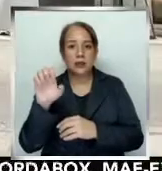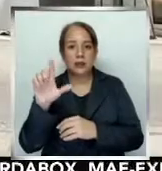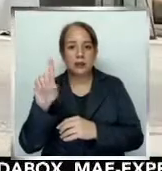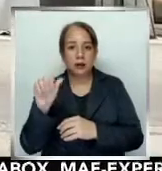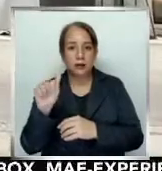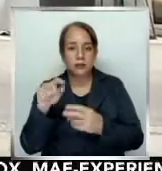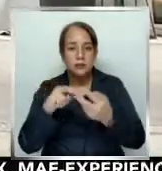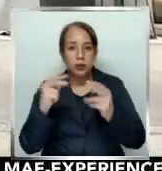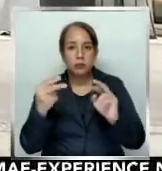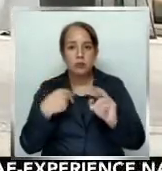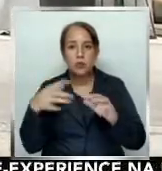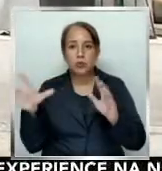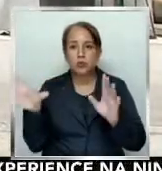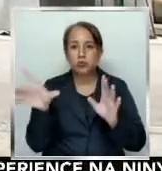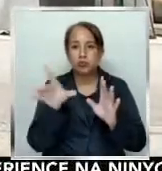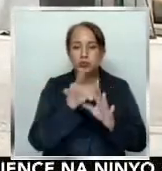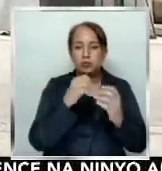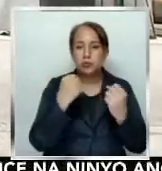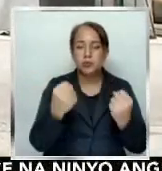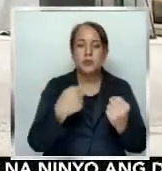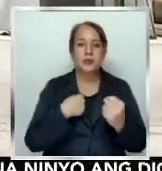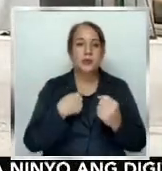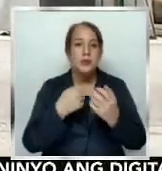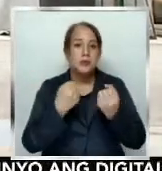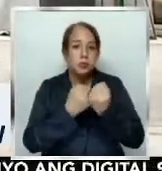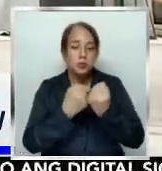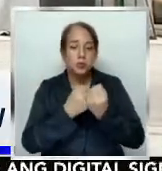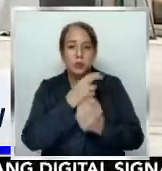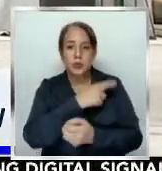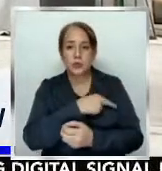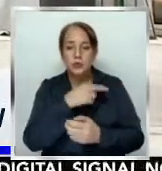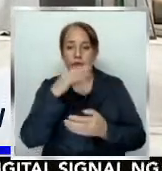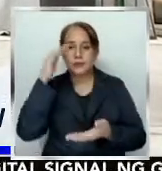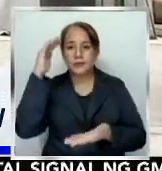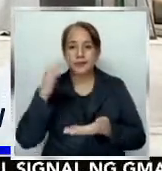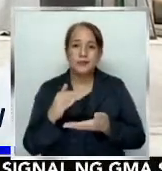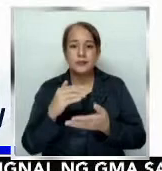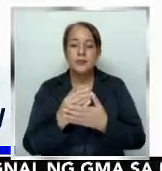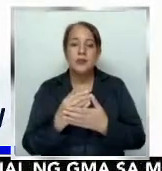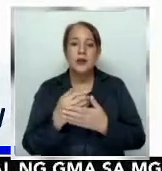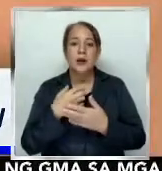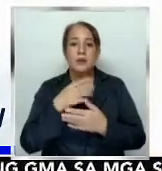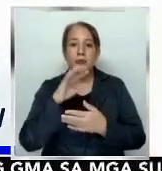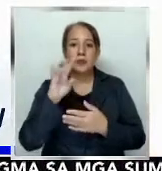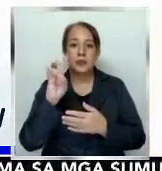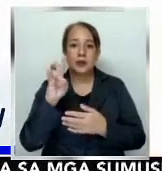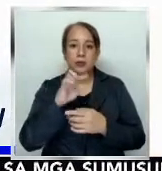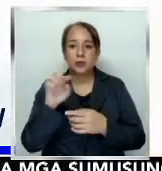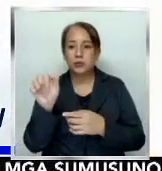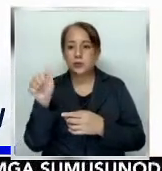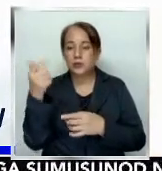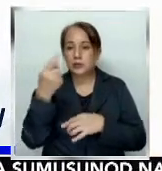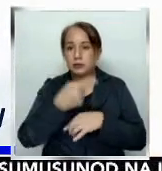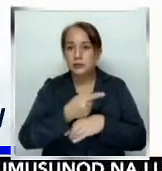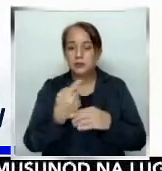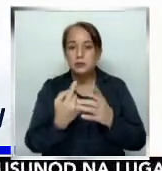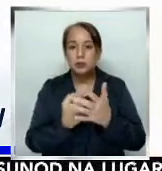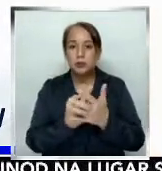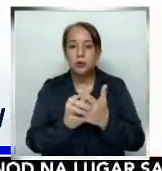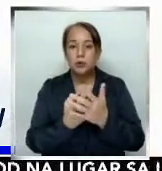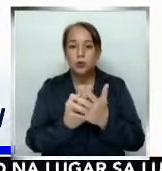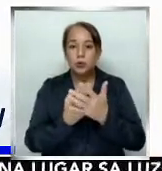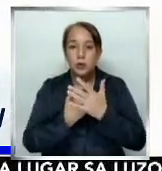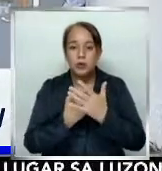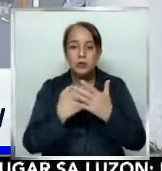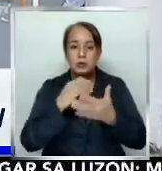siya. Para makaagapay ang mga ospital, iniklian ng pamahalaan ang dating 7 hanggang 10 araw na quarantine ng mga may COVID na